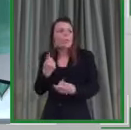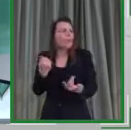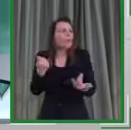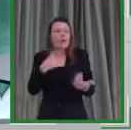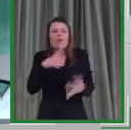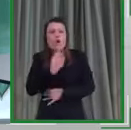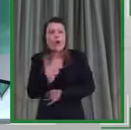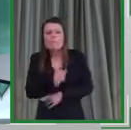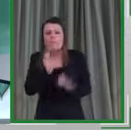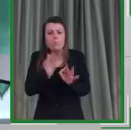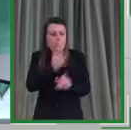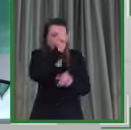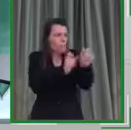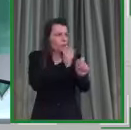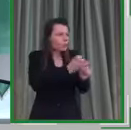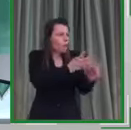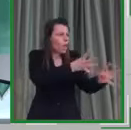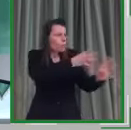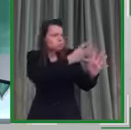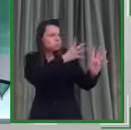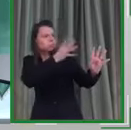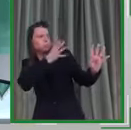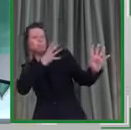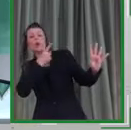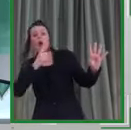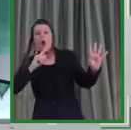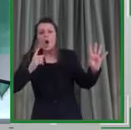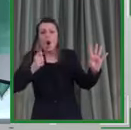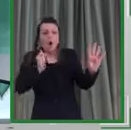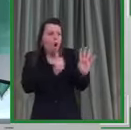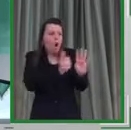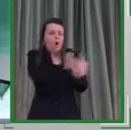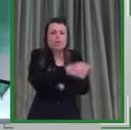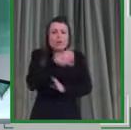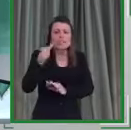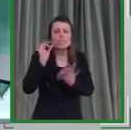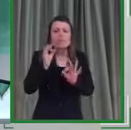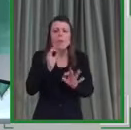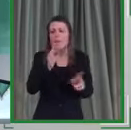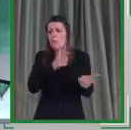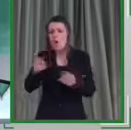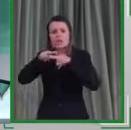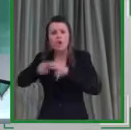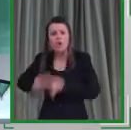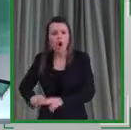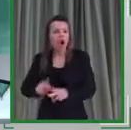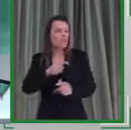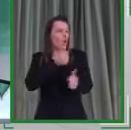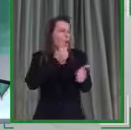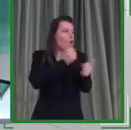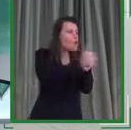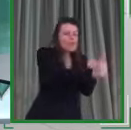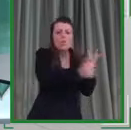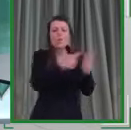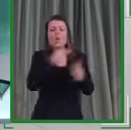questa marea di persone e tutte erano necessitavano di essere ricoverate tutte avevano bisogno di un respiratore e dai